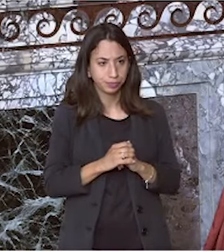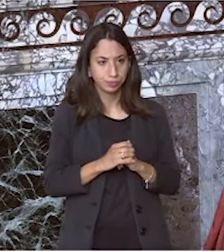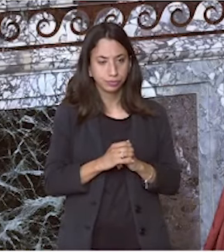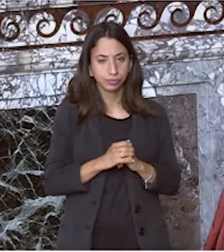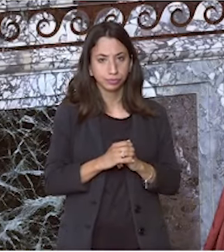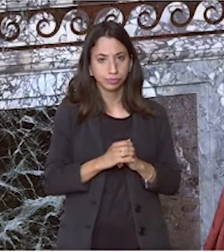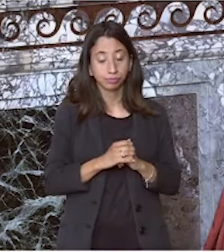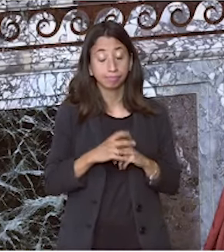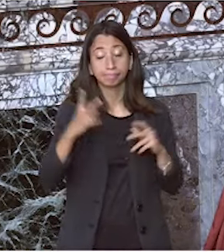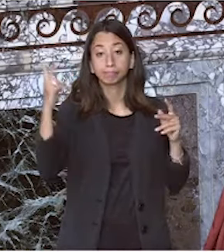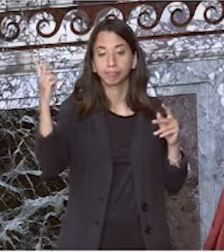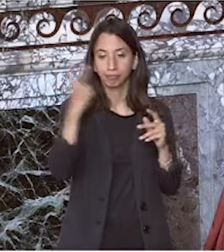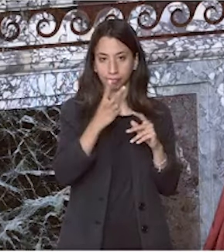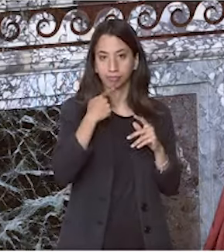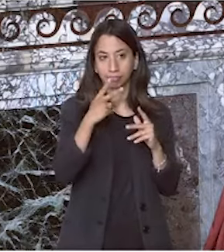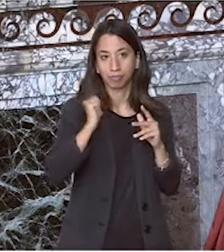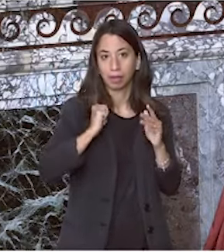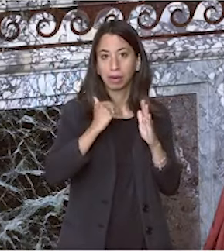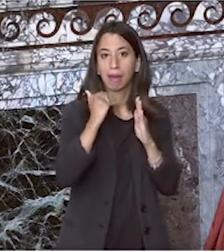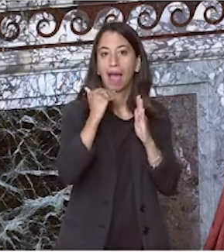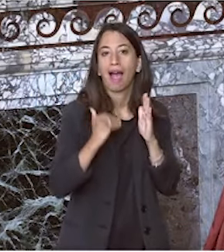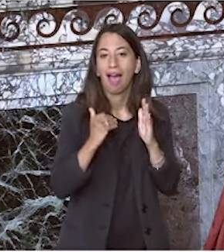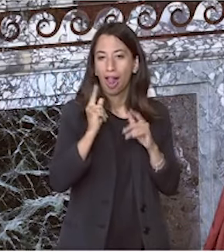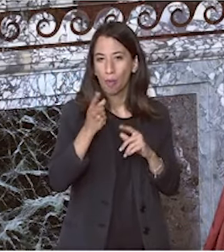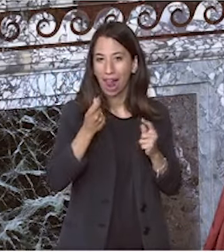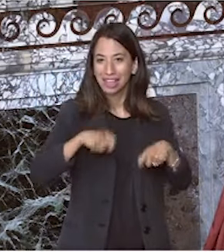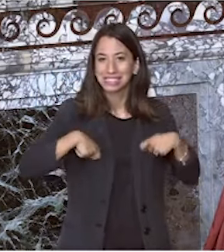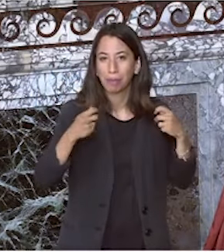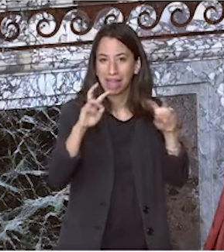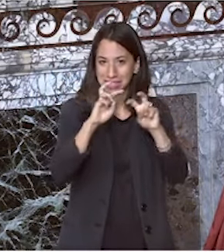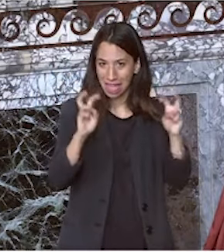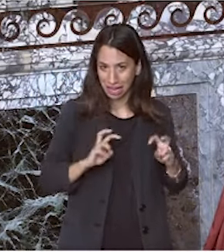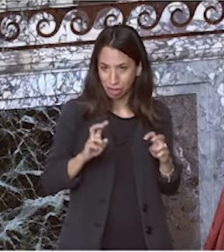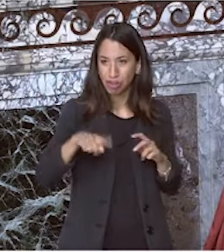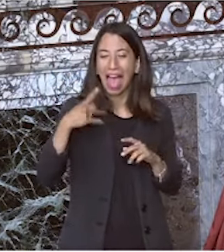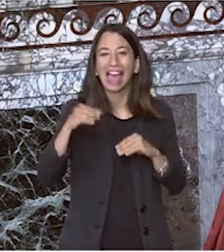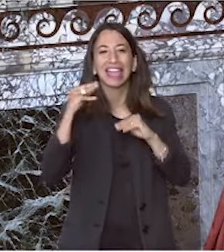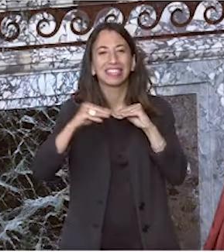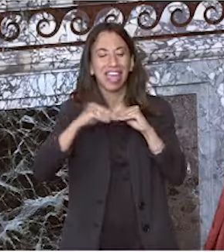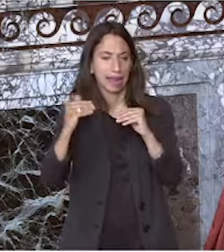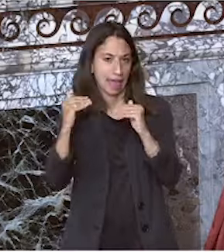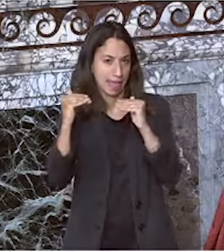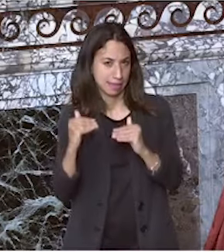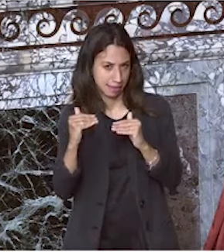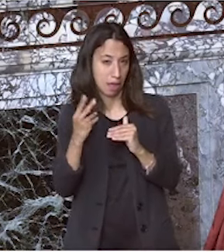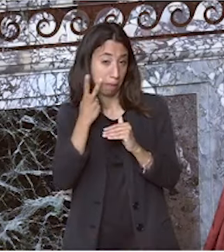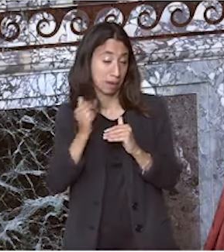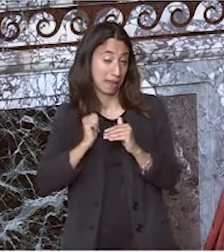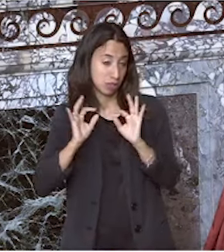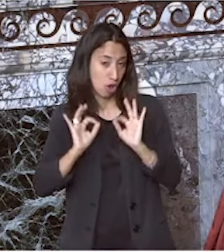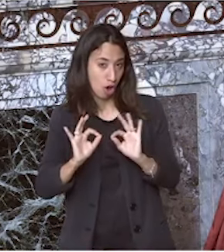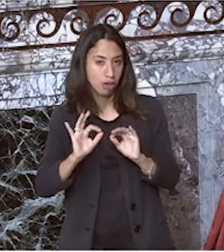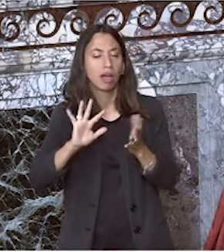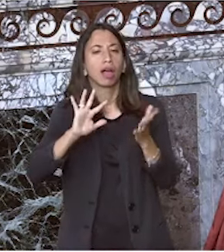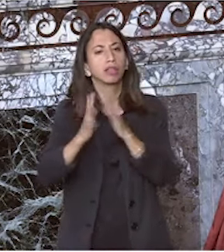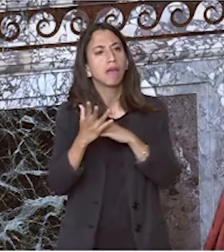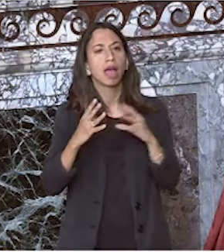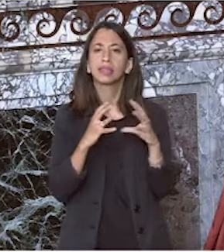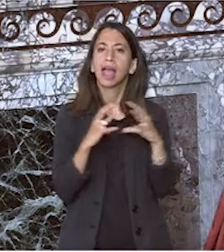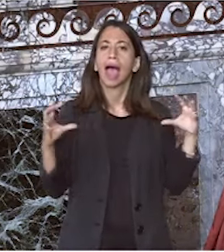Il calo già registrato dai corsi dell'energia e quello atteso dei tassi di interesse renderanno inoltre conveniente per le